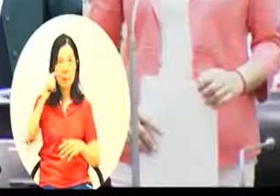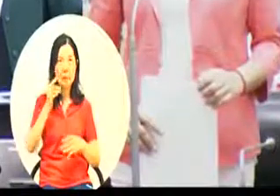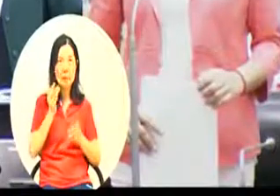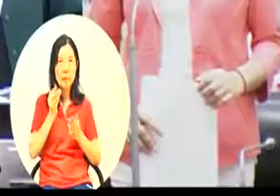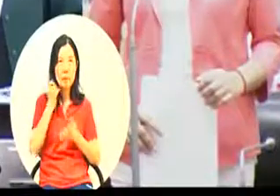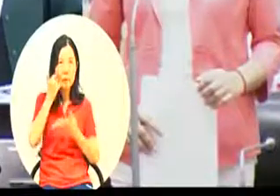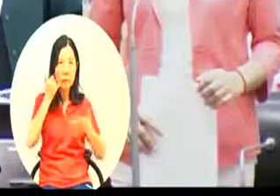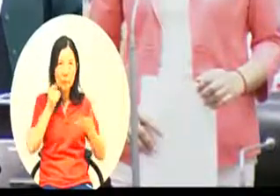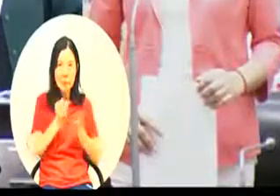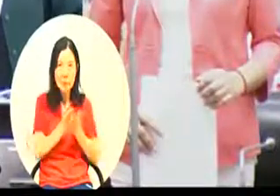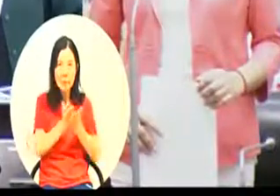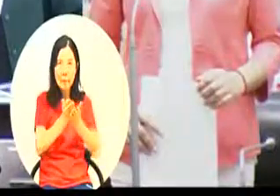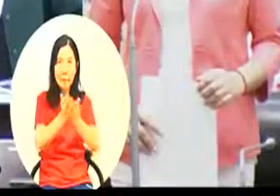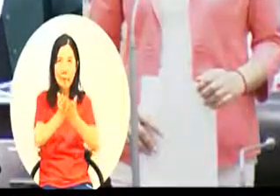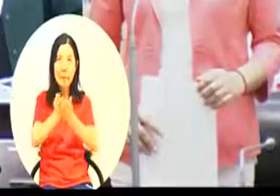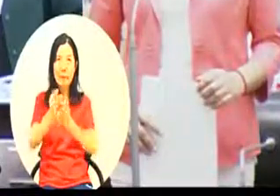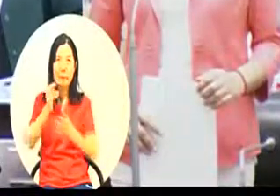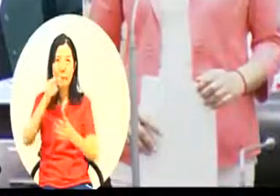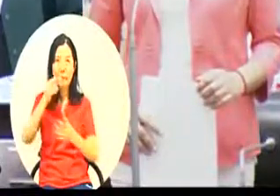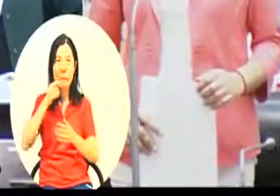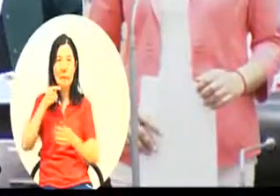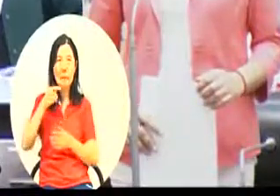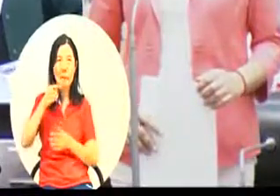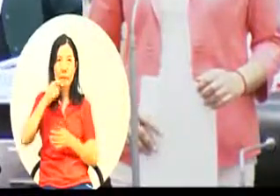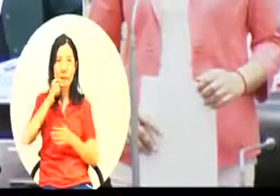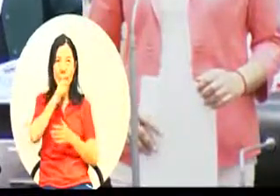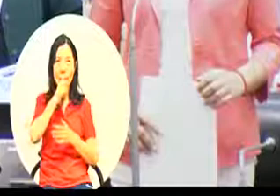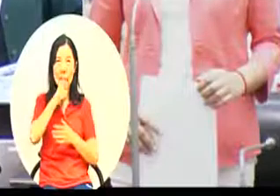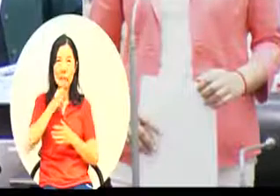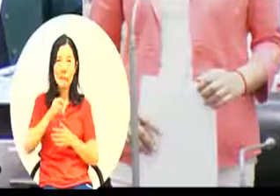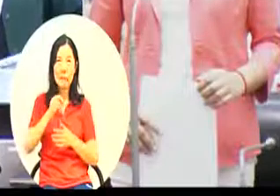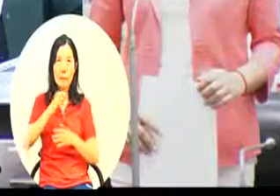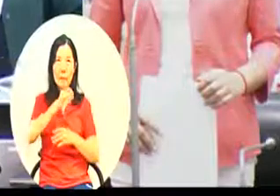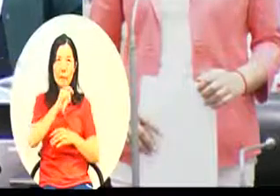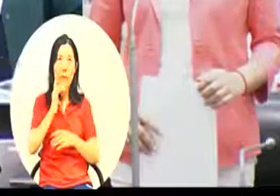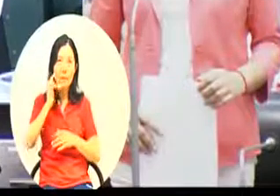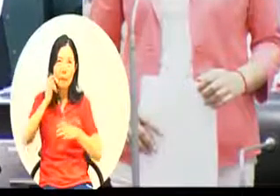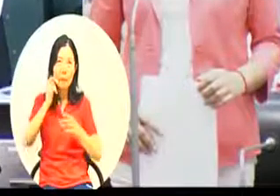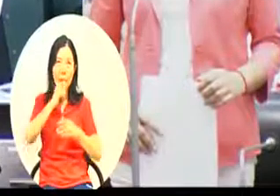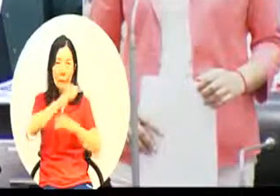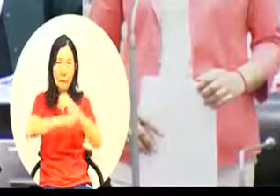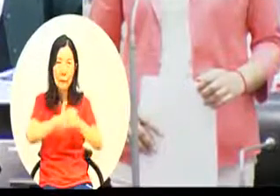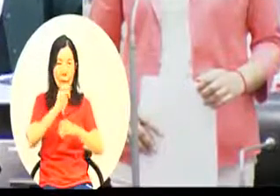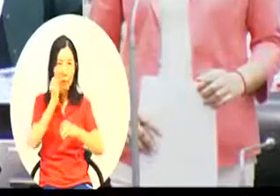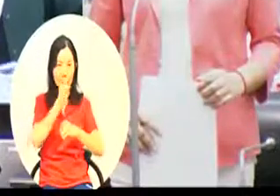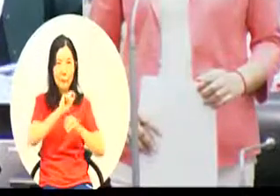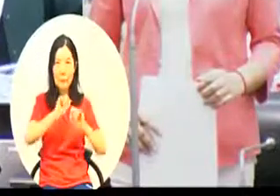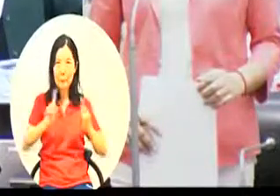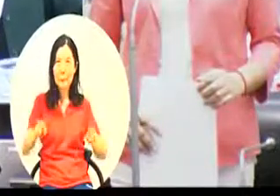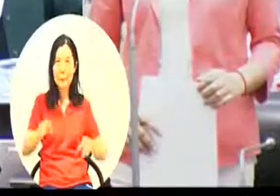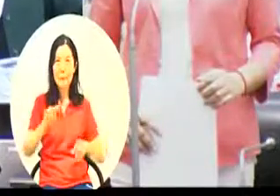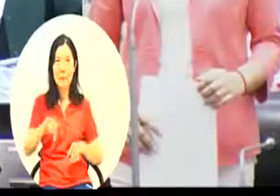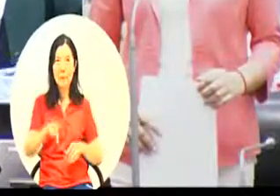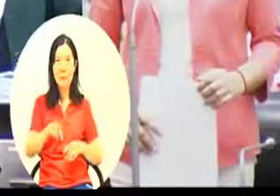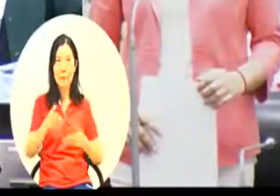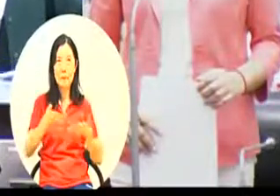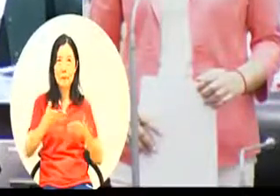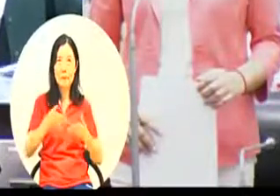上的船乡，这是我们所有的妈祖的活动特别不同款，我感觉这个部分，